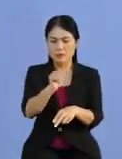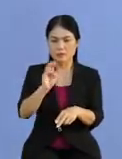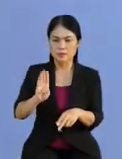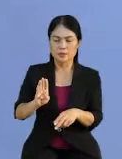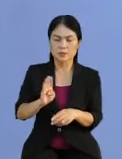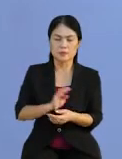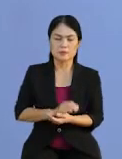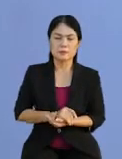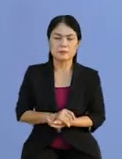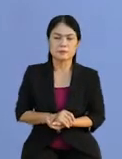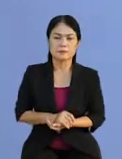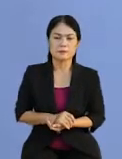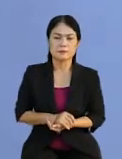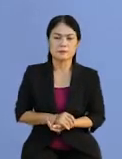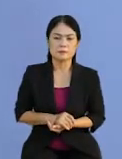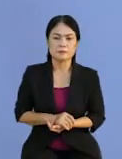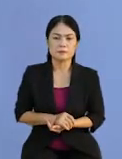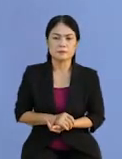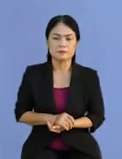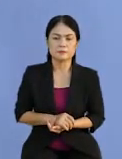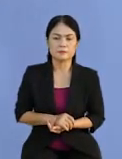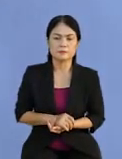đã